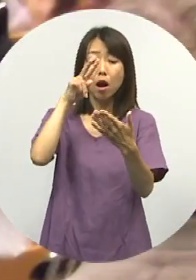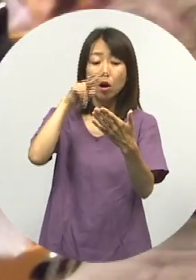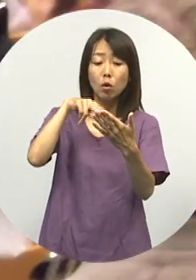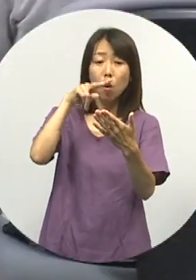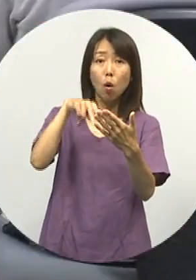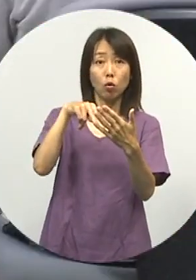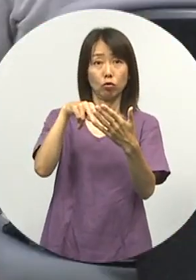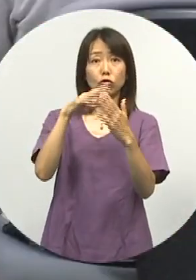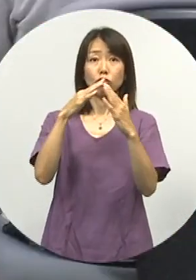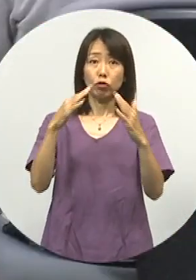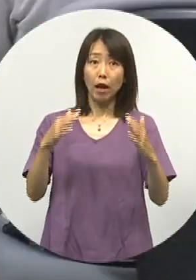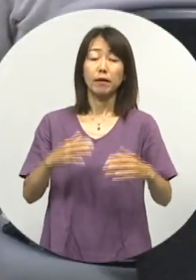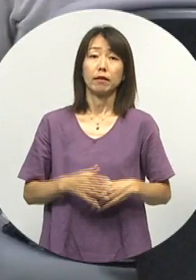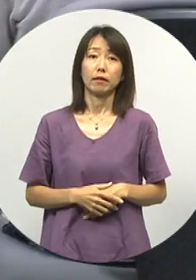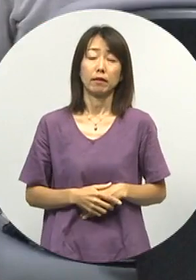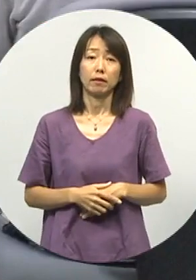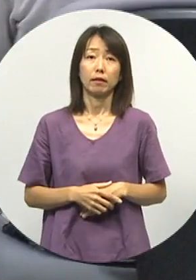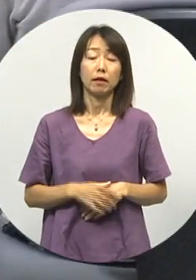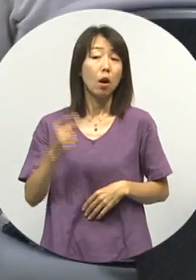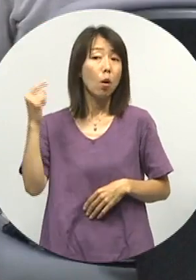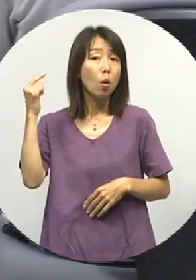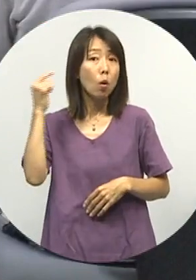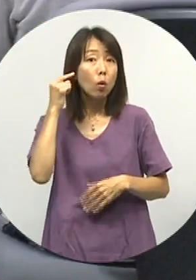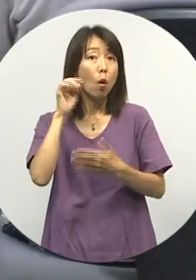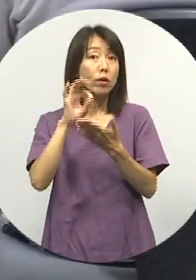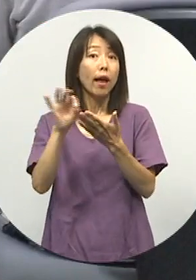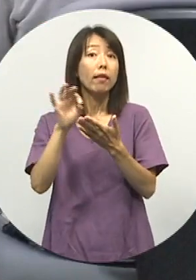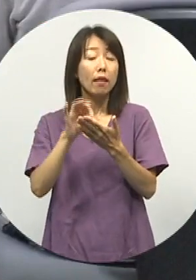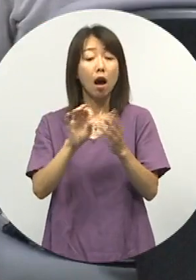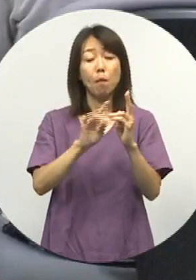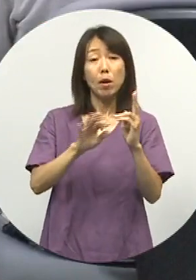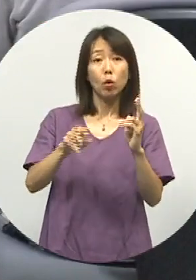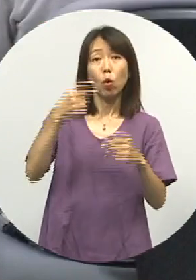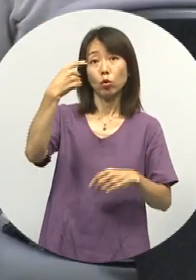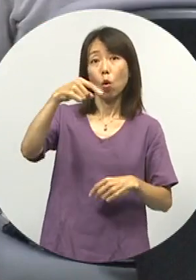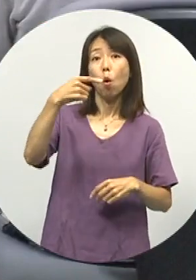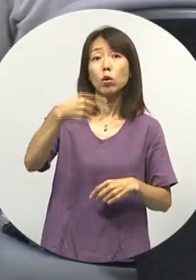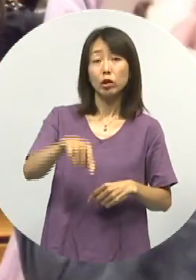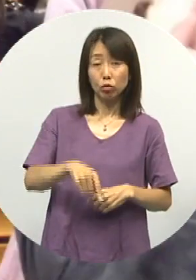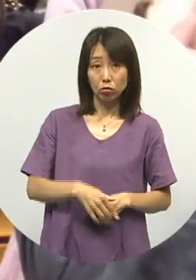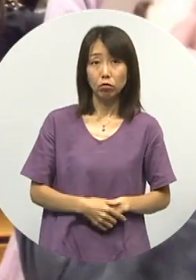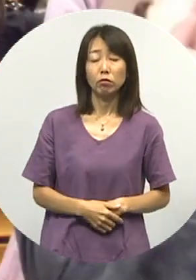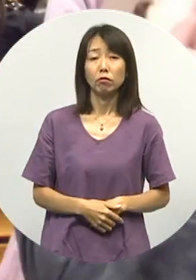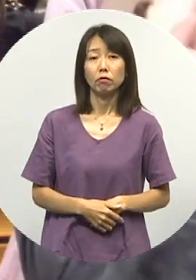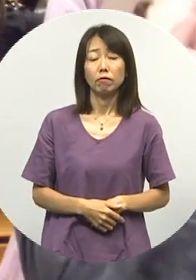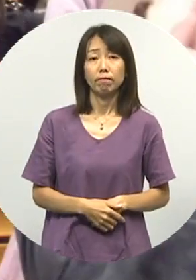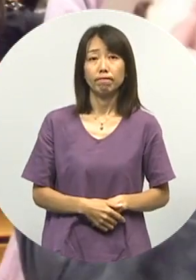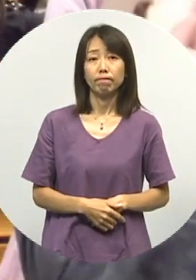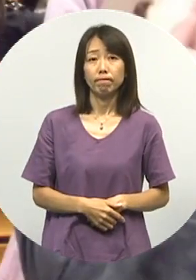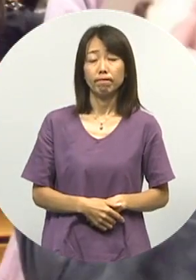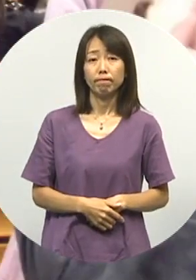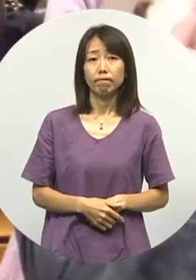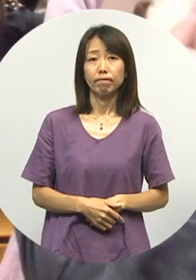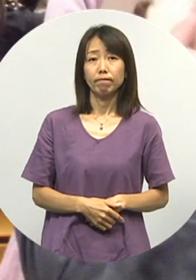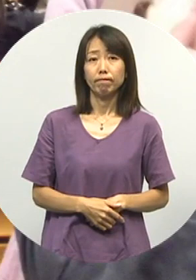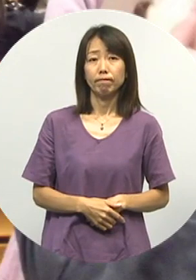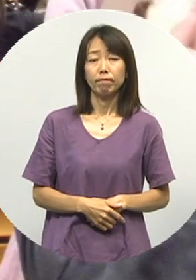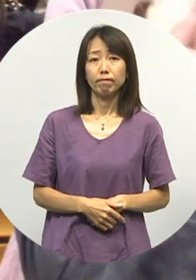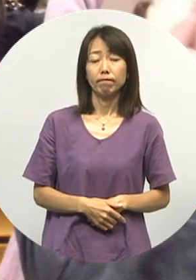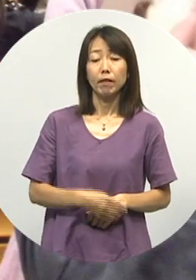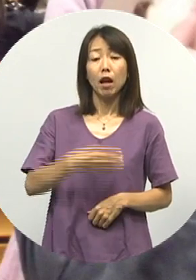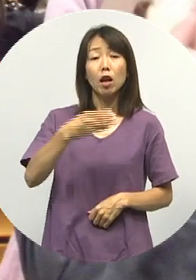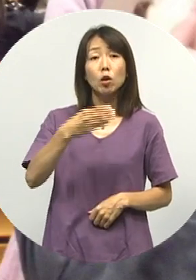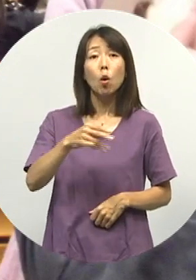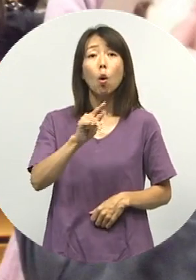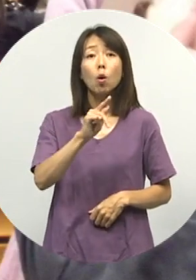や音声ガイドを利用して行われるパソコン教室、またみんなで体を